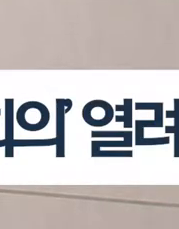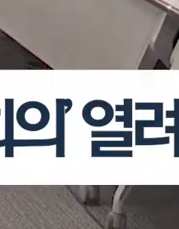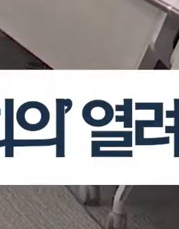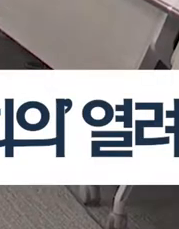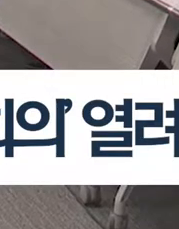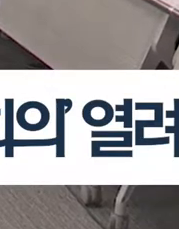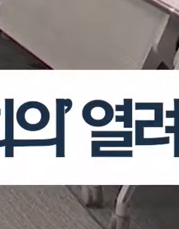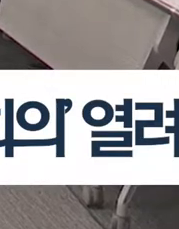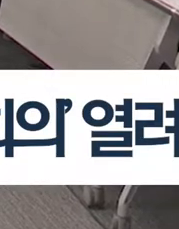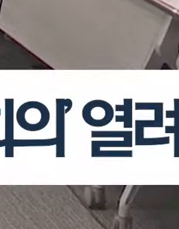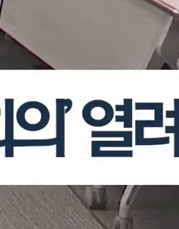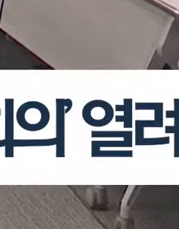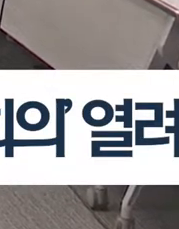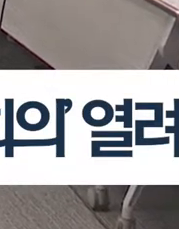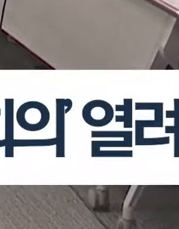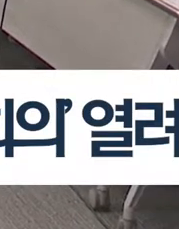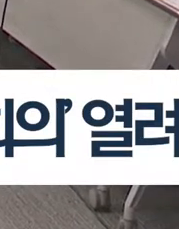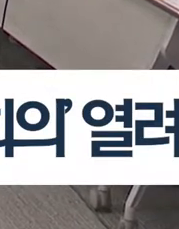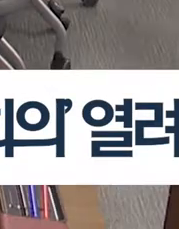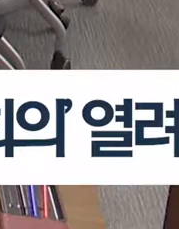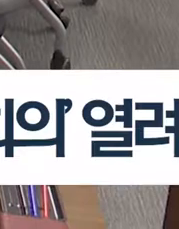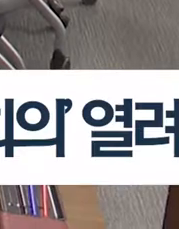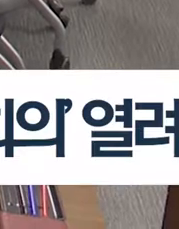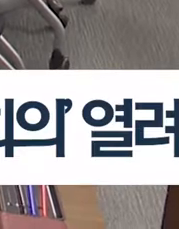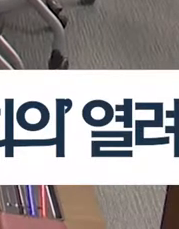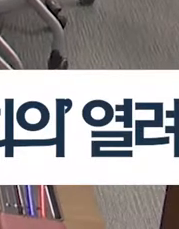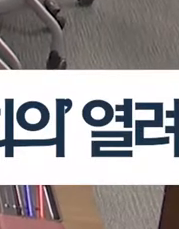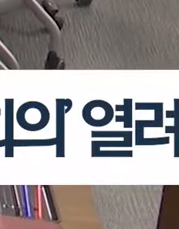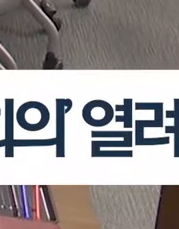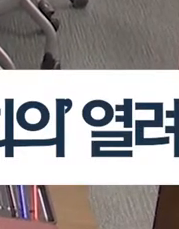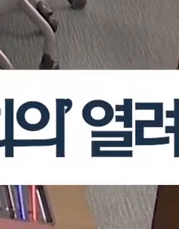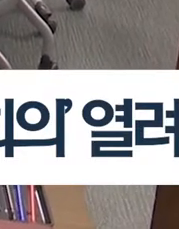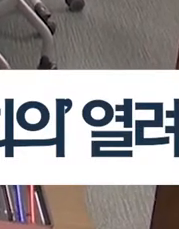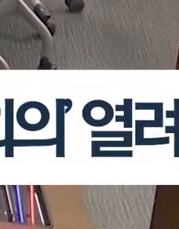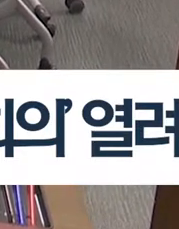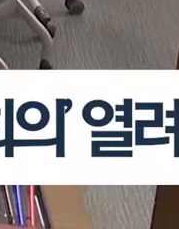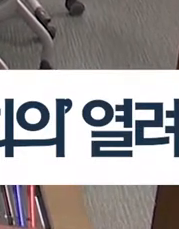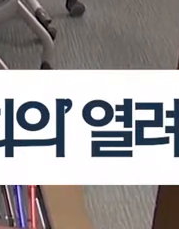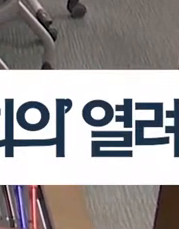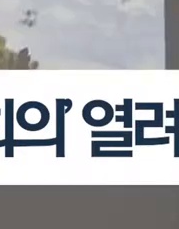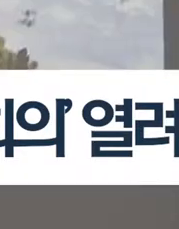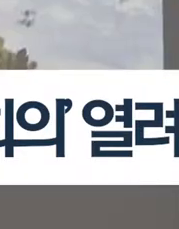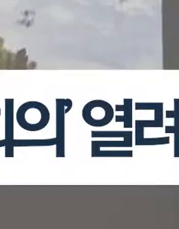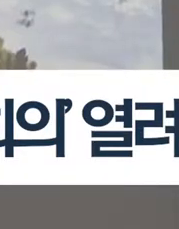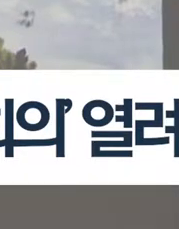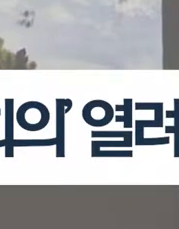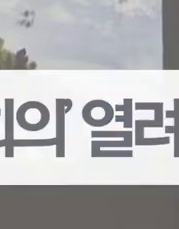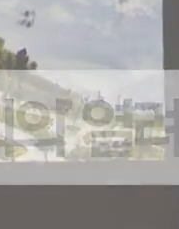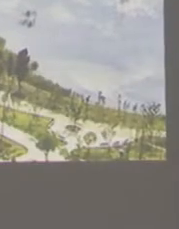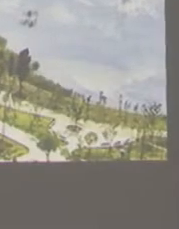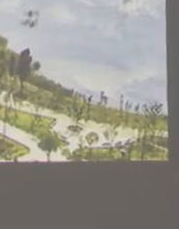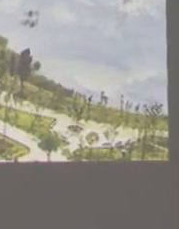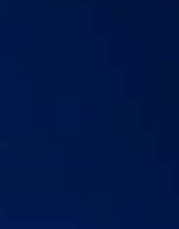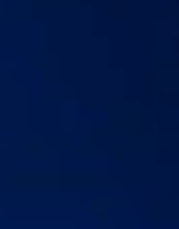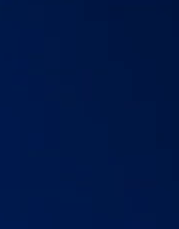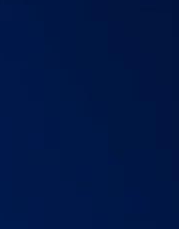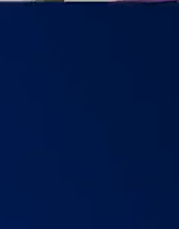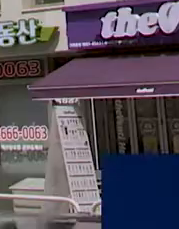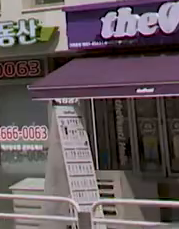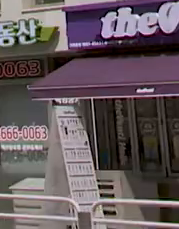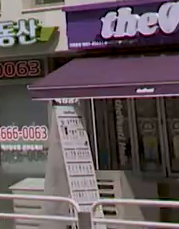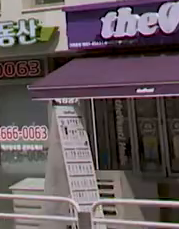지난 15일 강서구청 별관 1층 회의실에서 강서구 고도재현완화 추진위원회 정기회의가 열렸습니다.